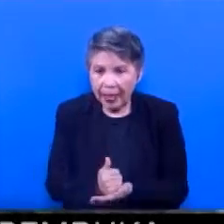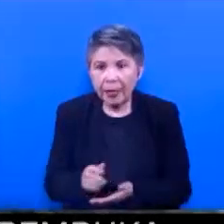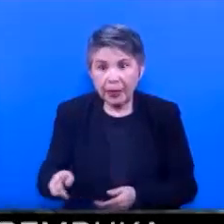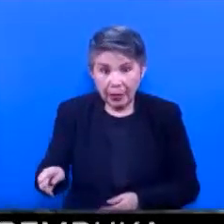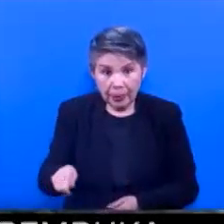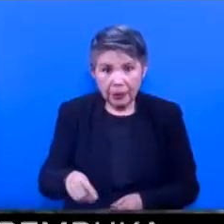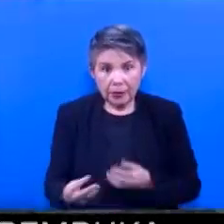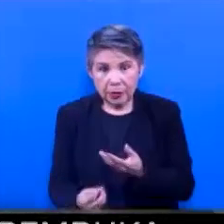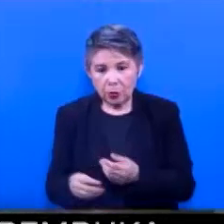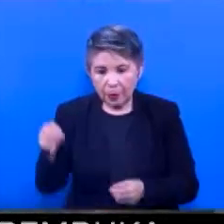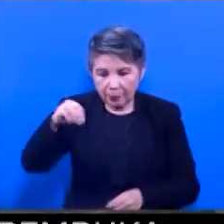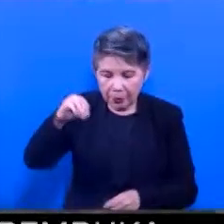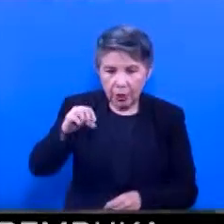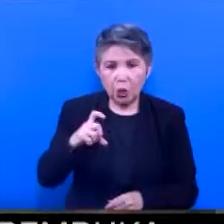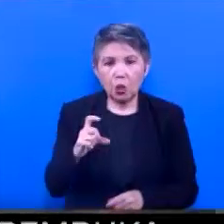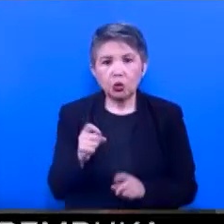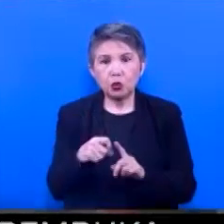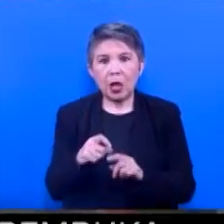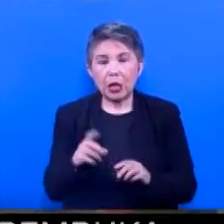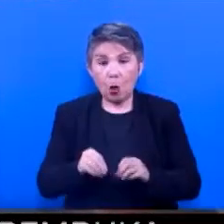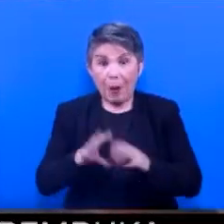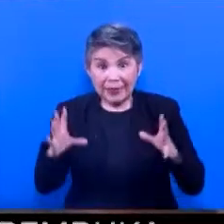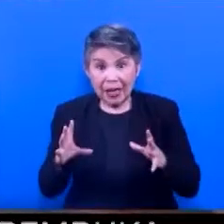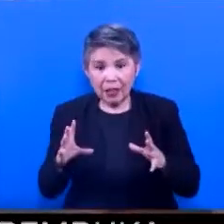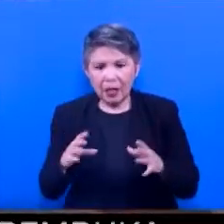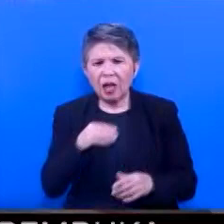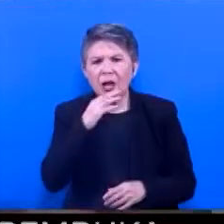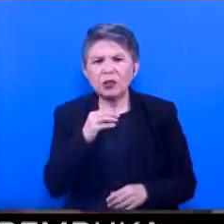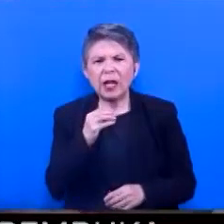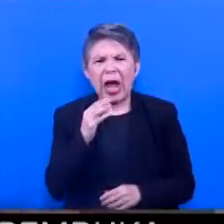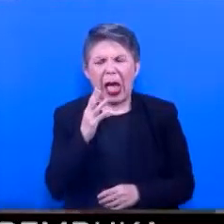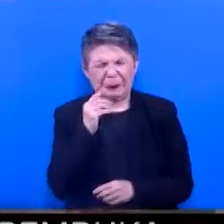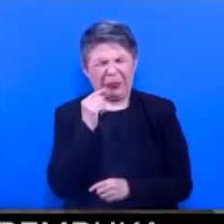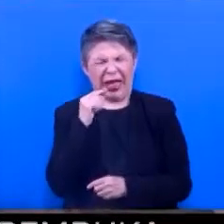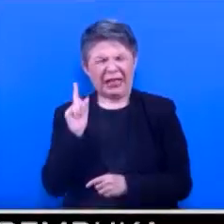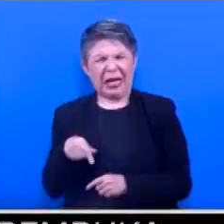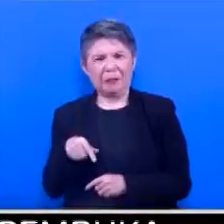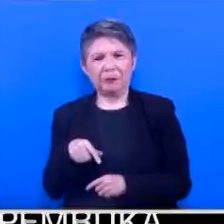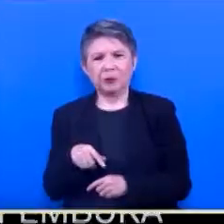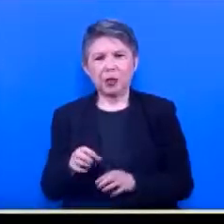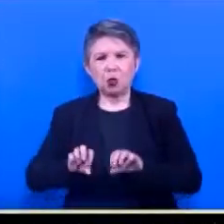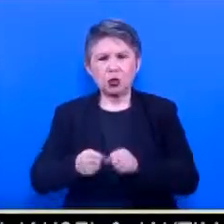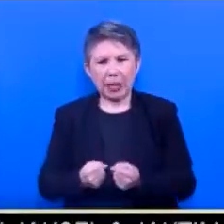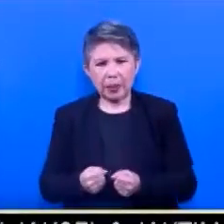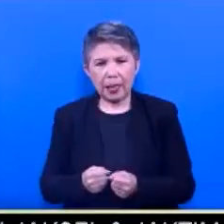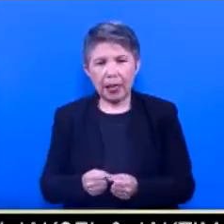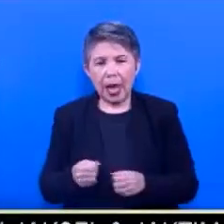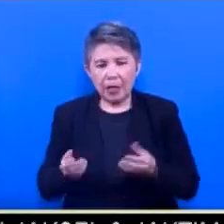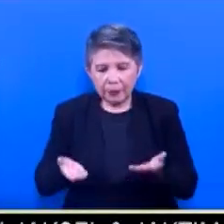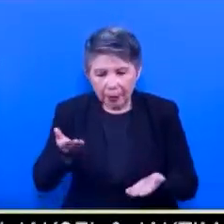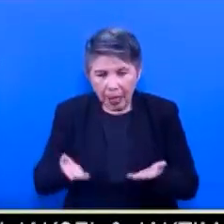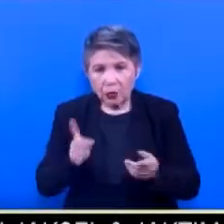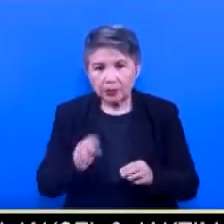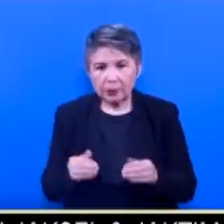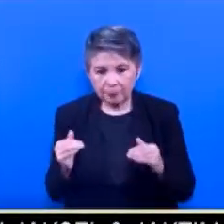adalah saat pemberian cuka. Jika terlalu banyak, tahu akan asam, mudah basi, dan bahkan tidak jadi. Jadi takarannya harus sesuai,